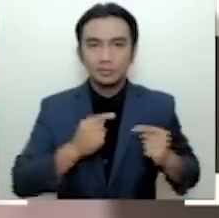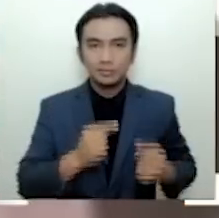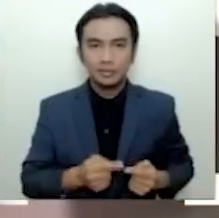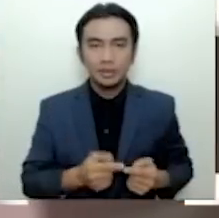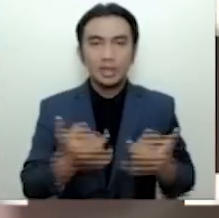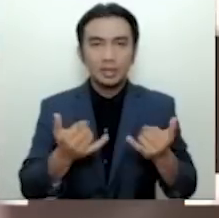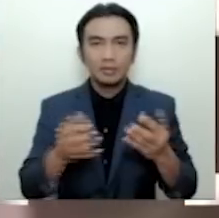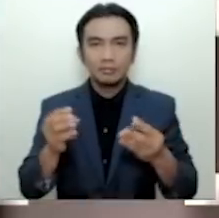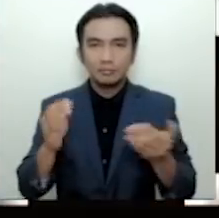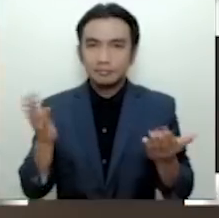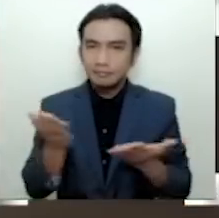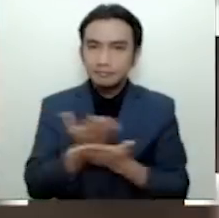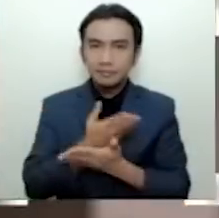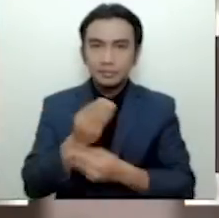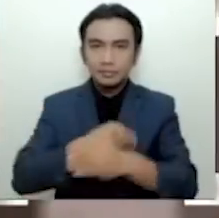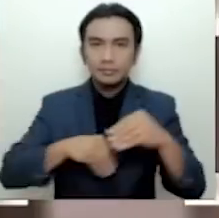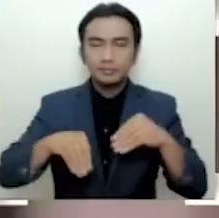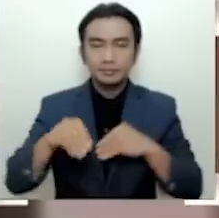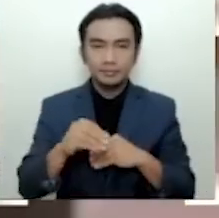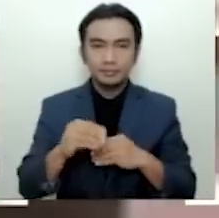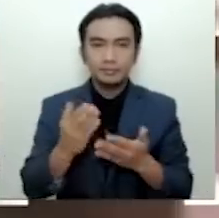linya ng kuryente.